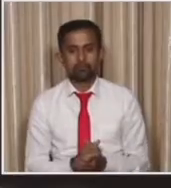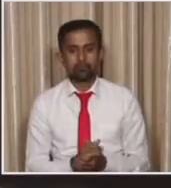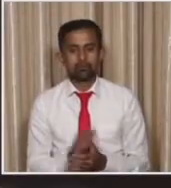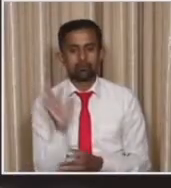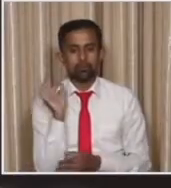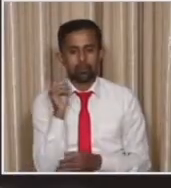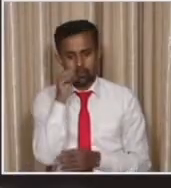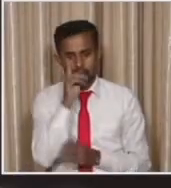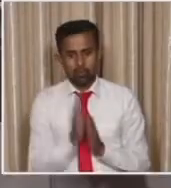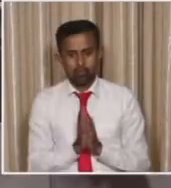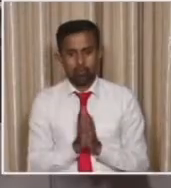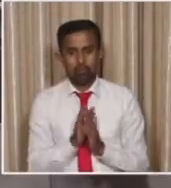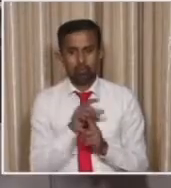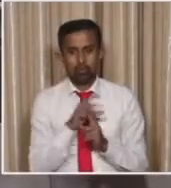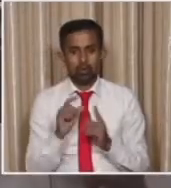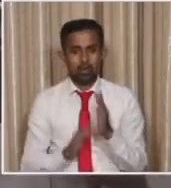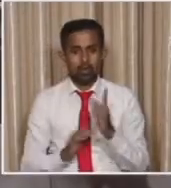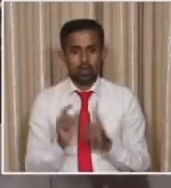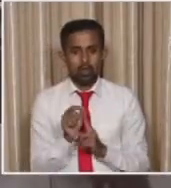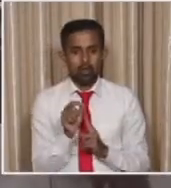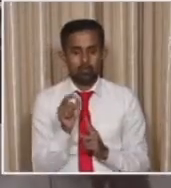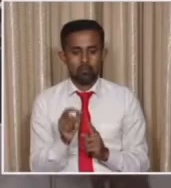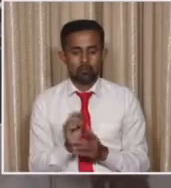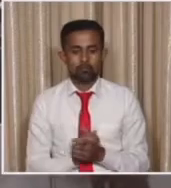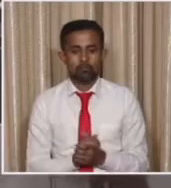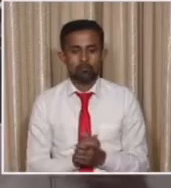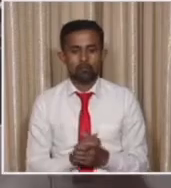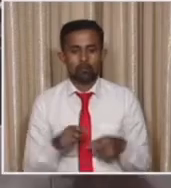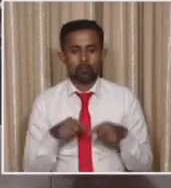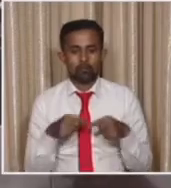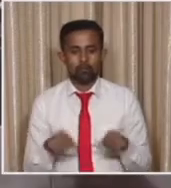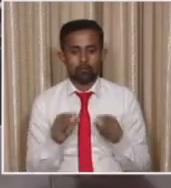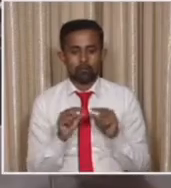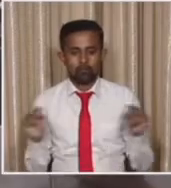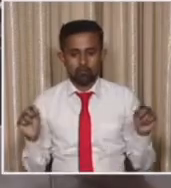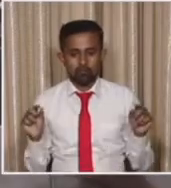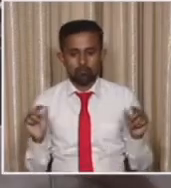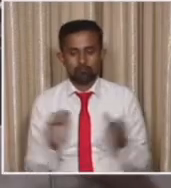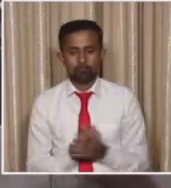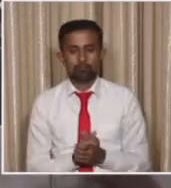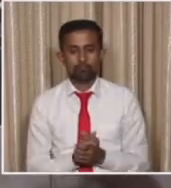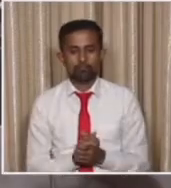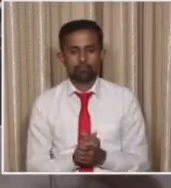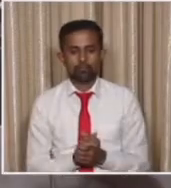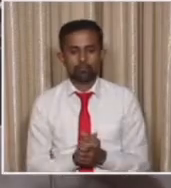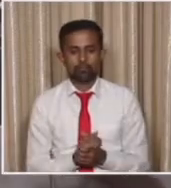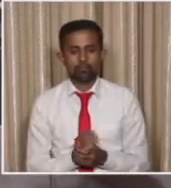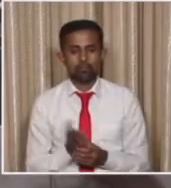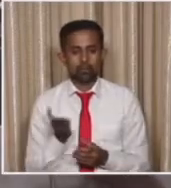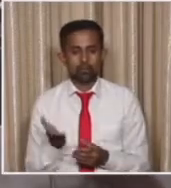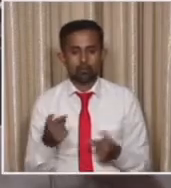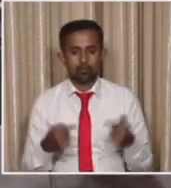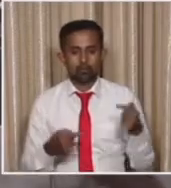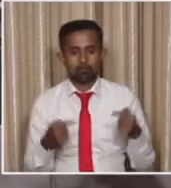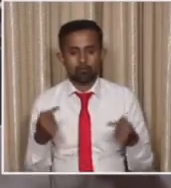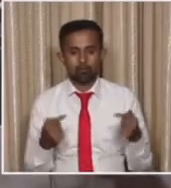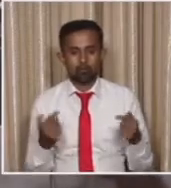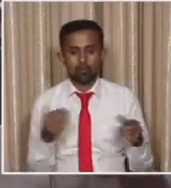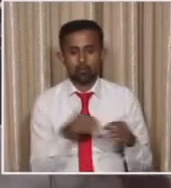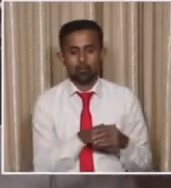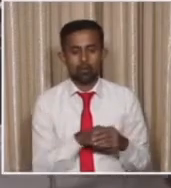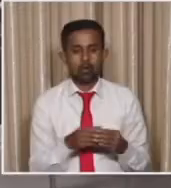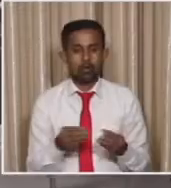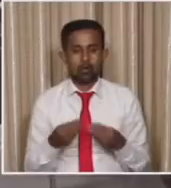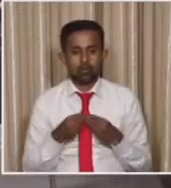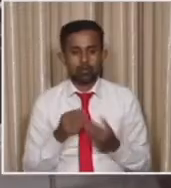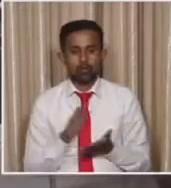sahasan agamik sahas, sanskrit ke kati itu amat kanci, vaisir se pilih pada wad, me wad iete sahabagin lebi